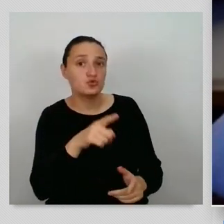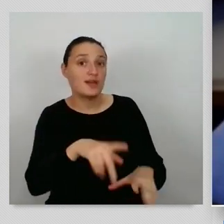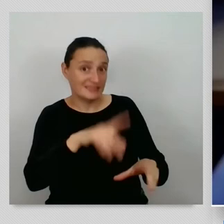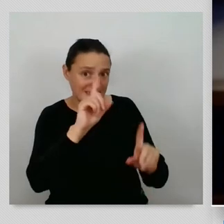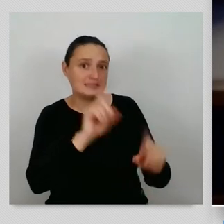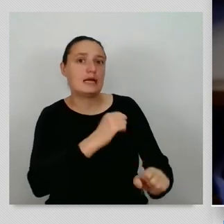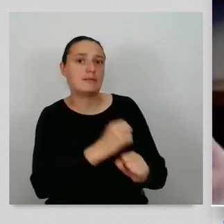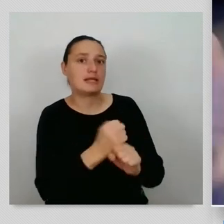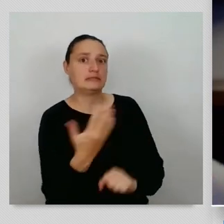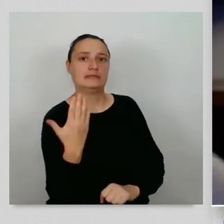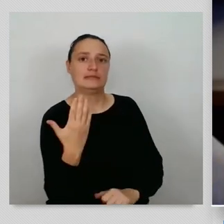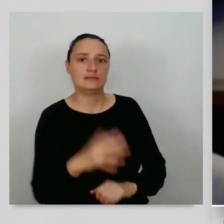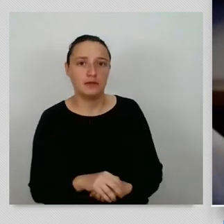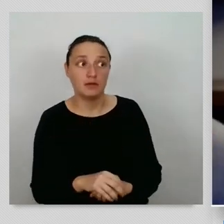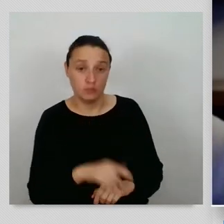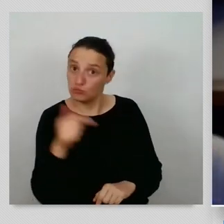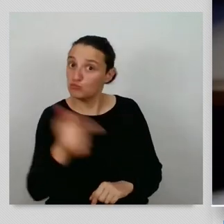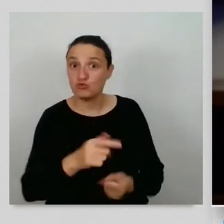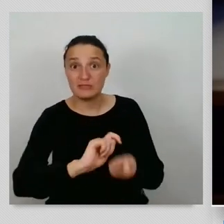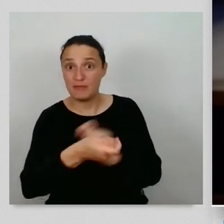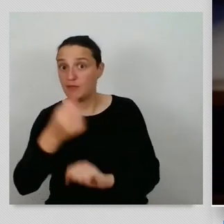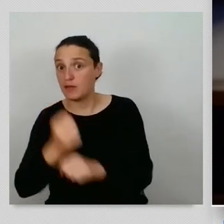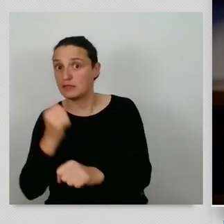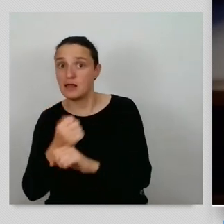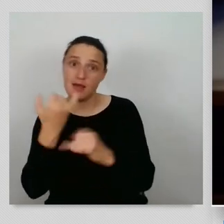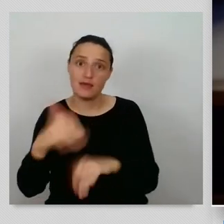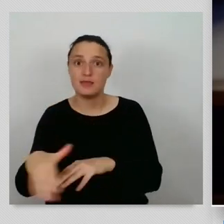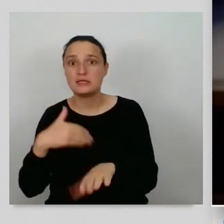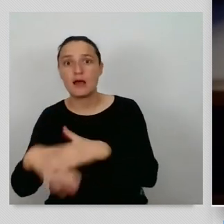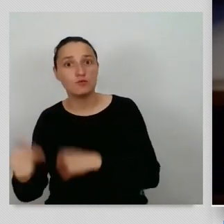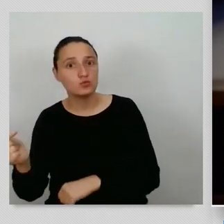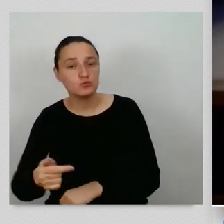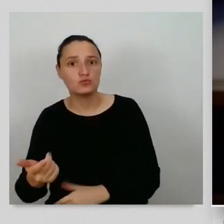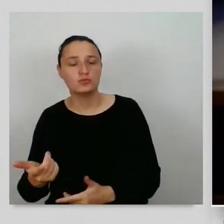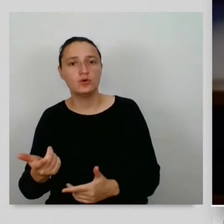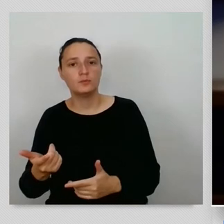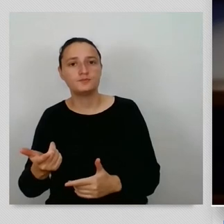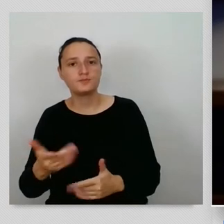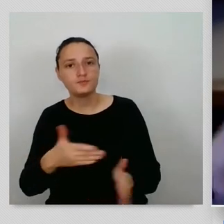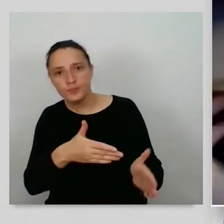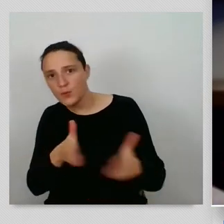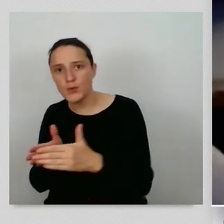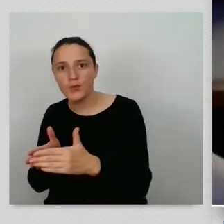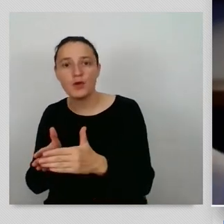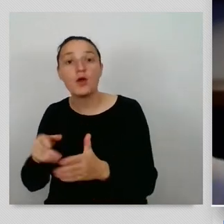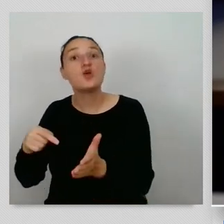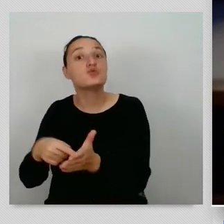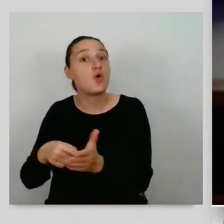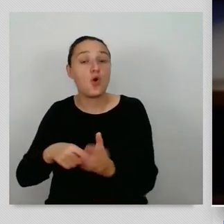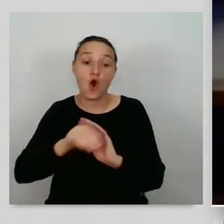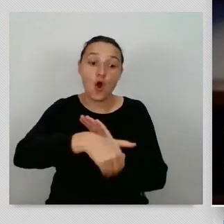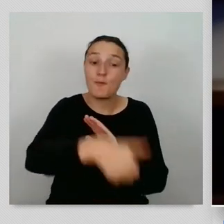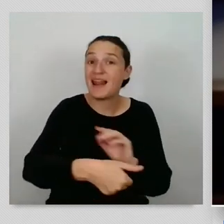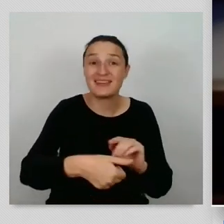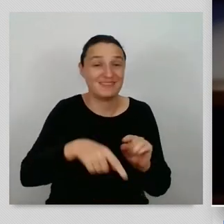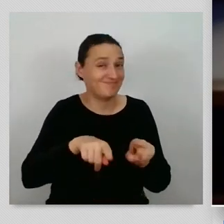przemysłu i którzy jeszcze będą musieli znaleźć sobie jakąś inną ofertę pracy. I musimy pamiętać o tym, że z samymi kopalniami związane jest